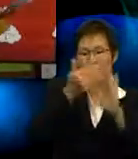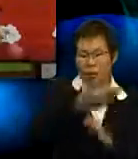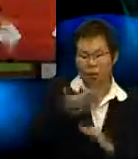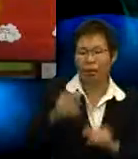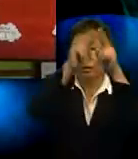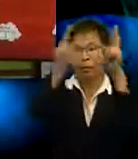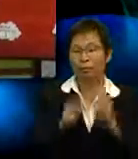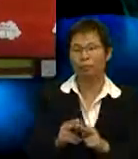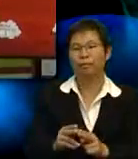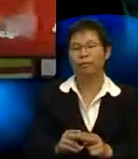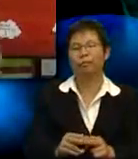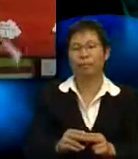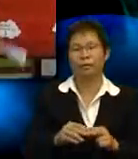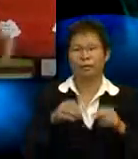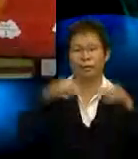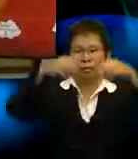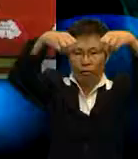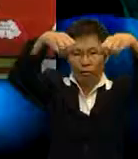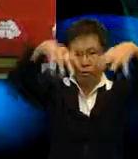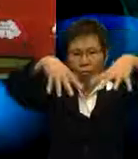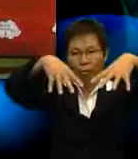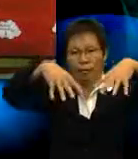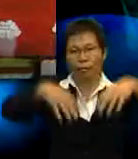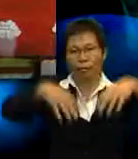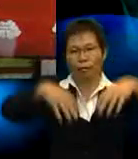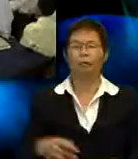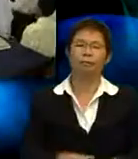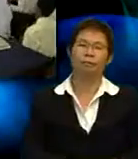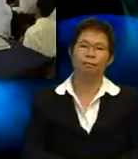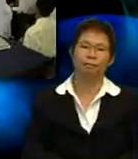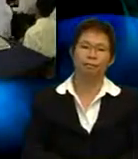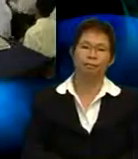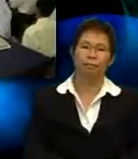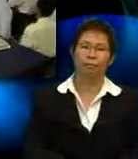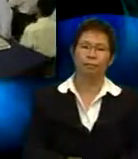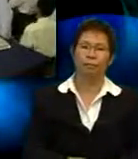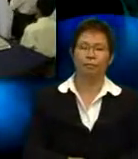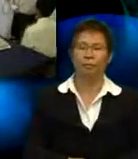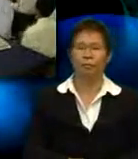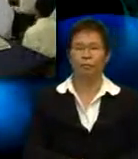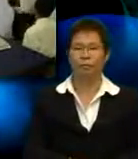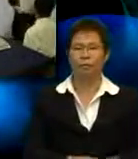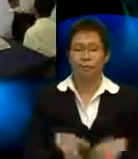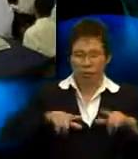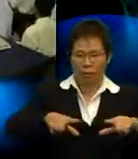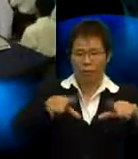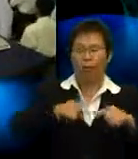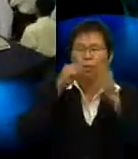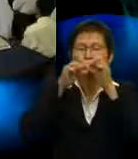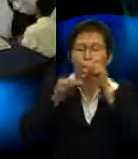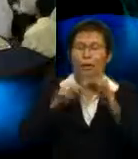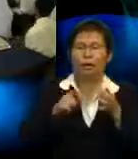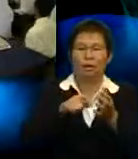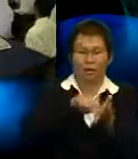maka menyala tetap menyala. Straw, plastik, kayu, getah pemadam,